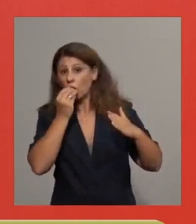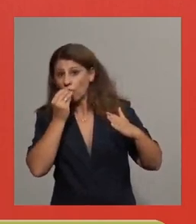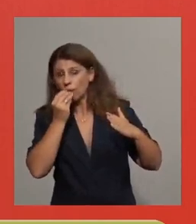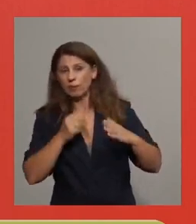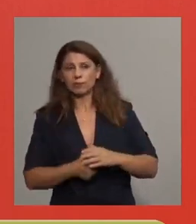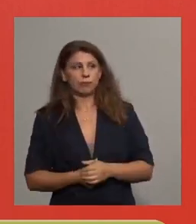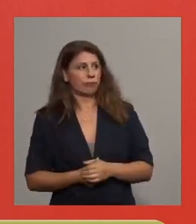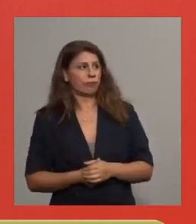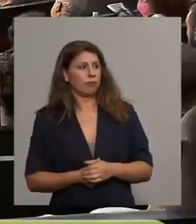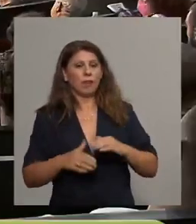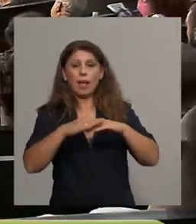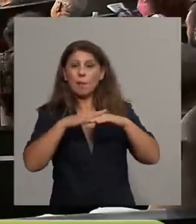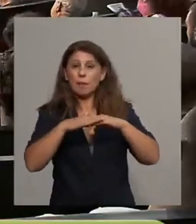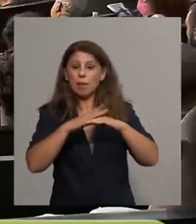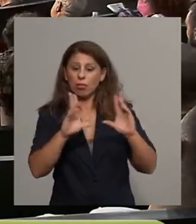τρόφιμα, επίπεδου